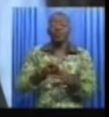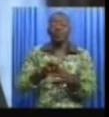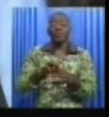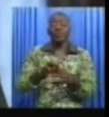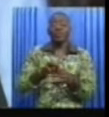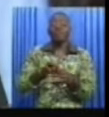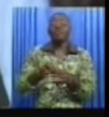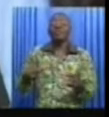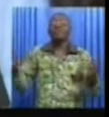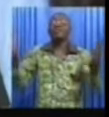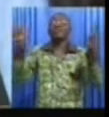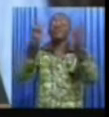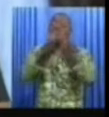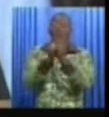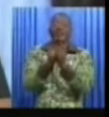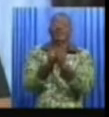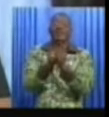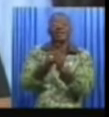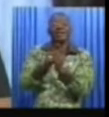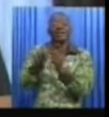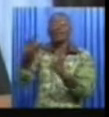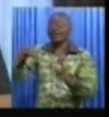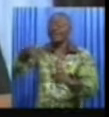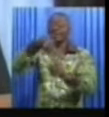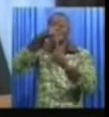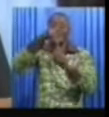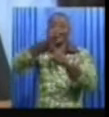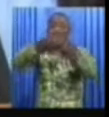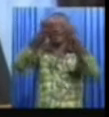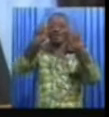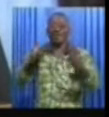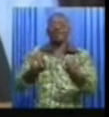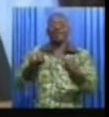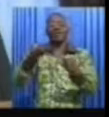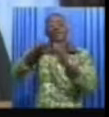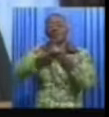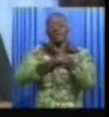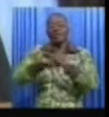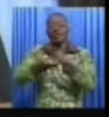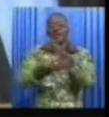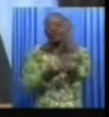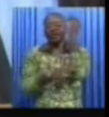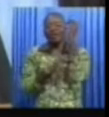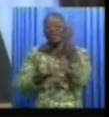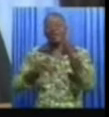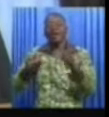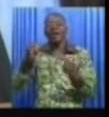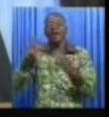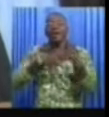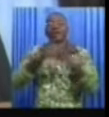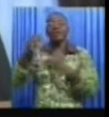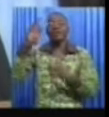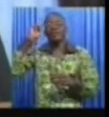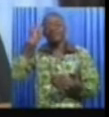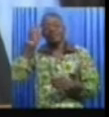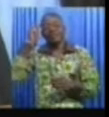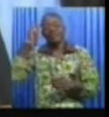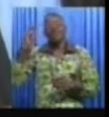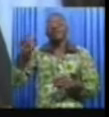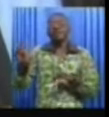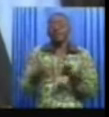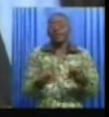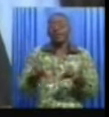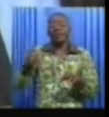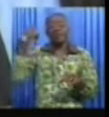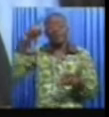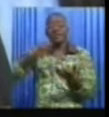de réunir les spécialistes de la question de la sous-région afin d'y penser. Parce qu'il faut se dire que ça fait partie de